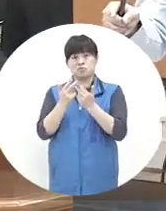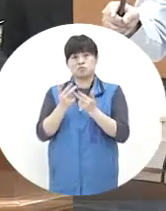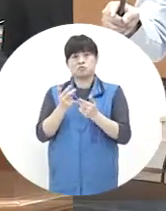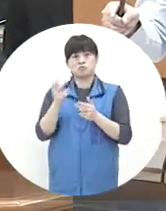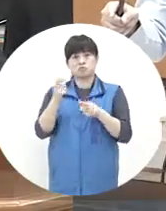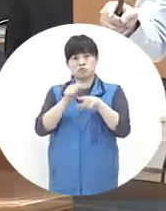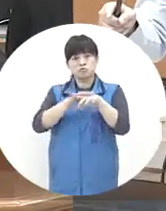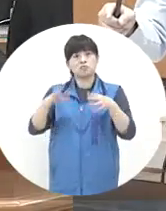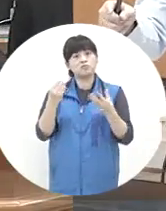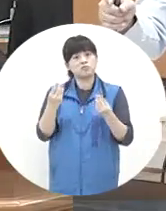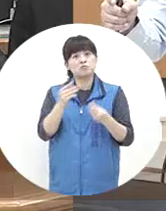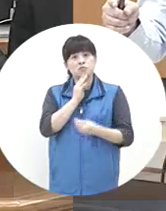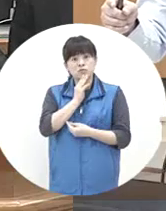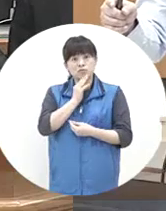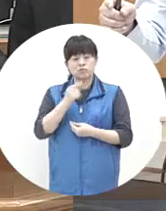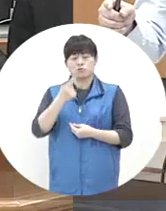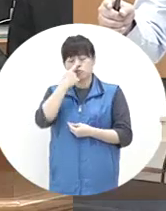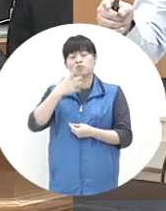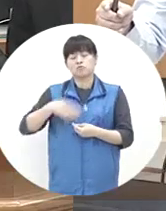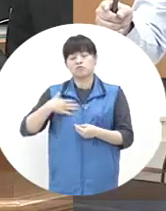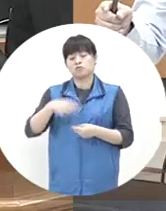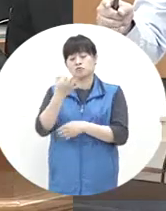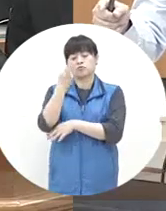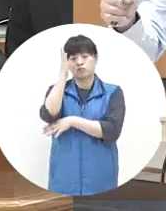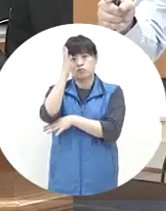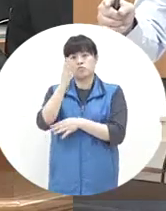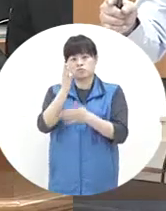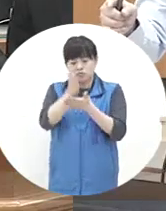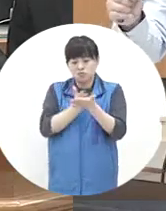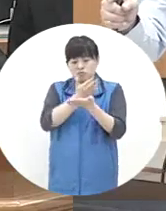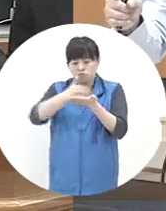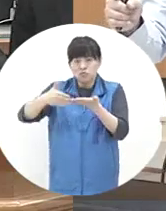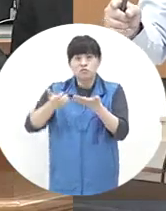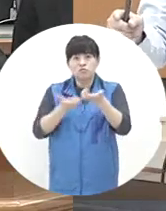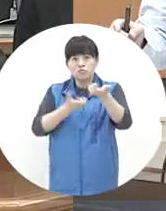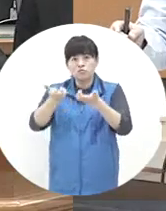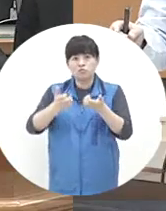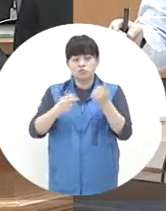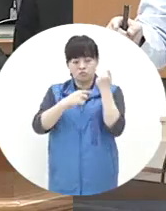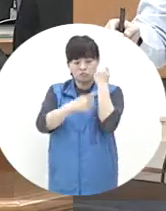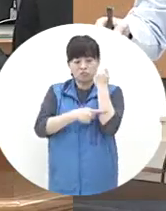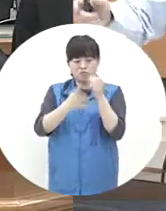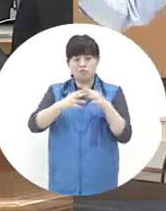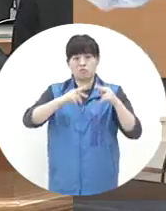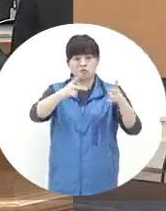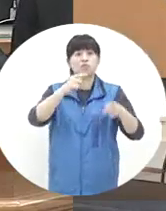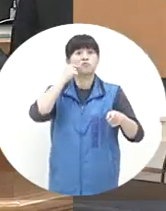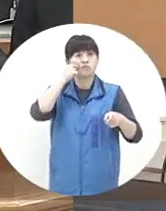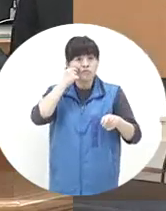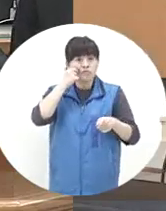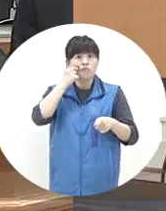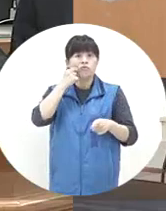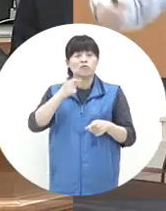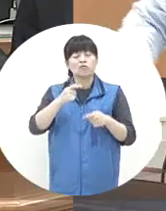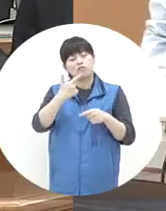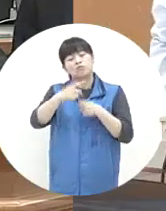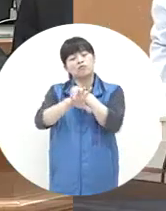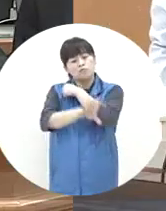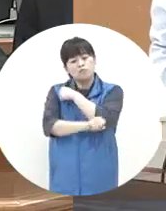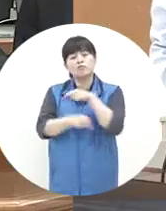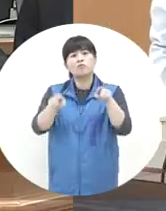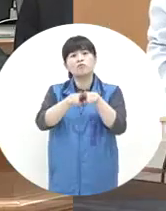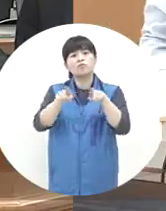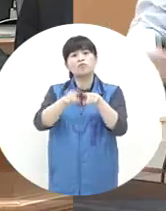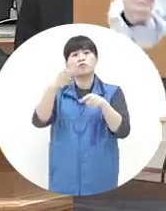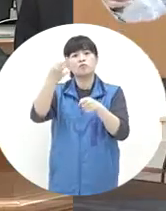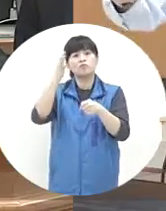状况之下，哈、哦，我当然知道财政划分收支划分法要修没那么简单，好、哦，那起码这个一般性的补助